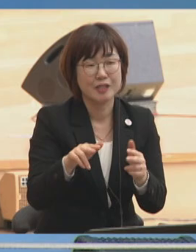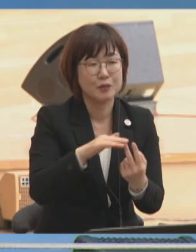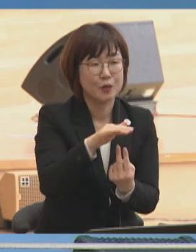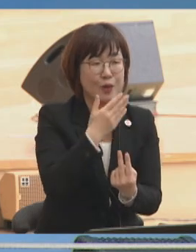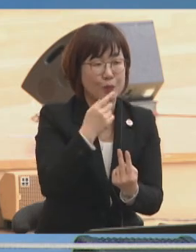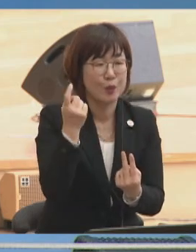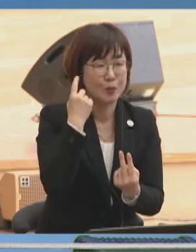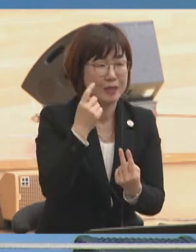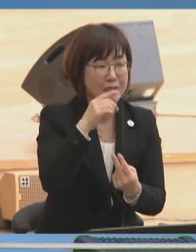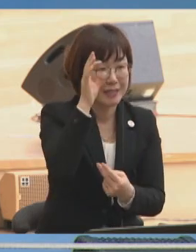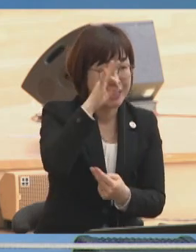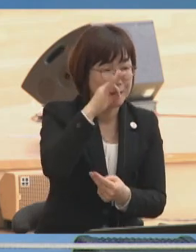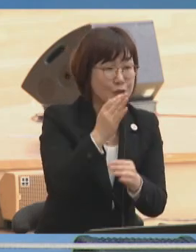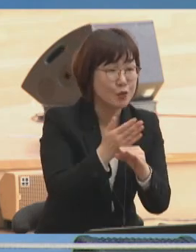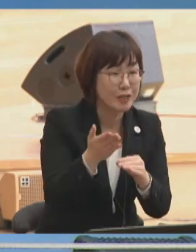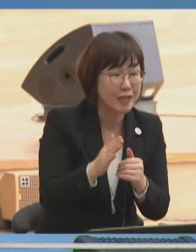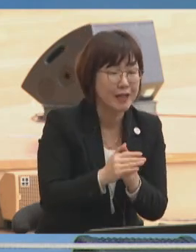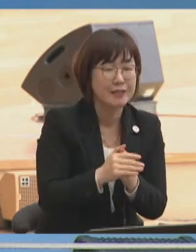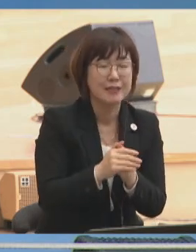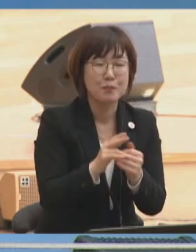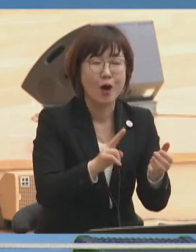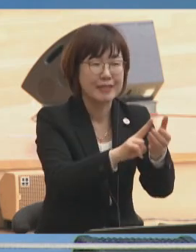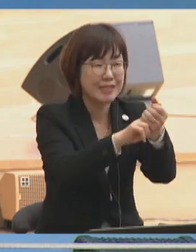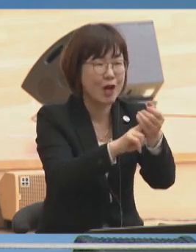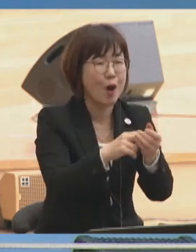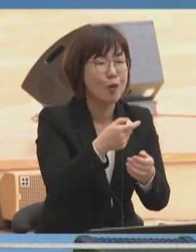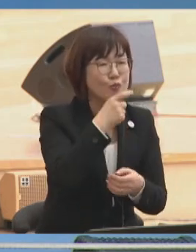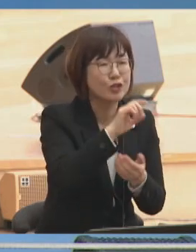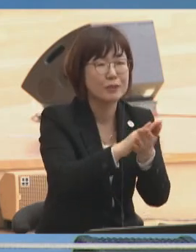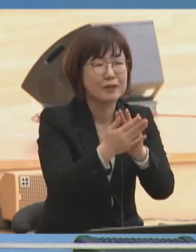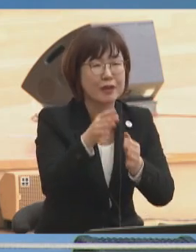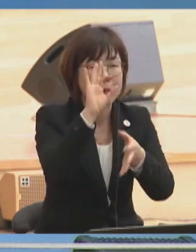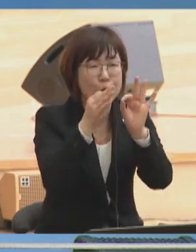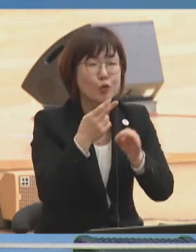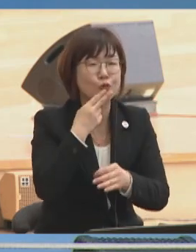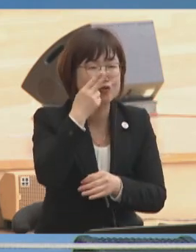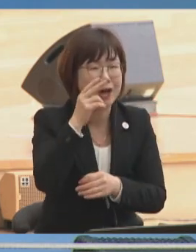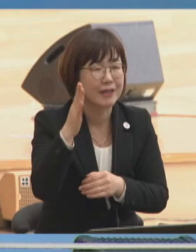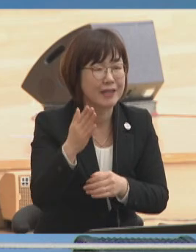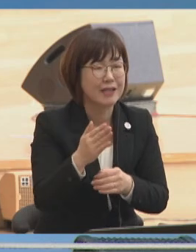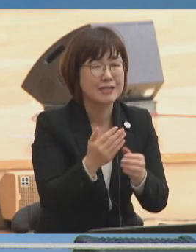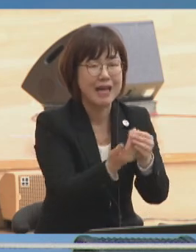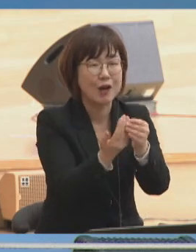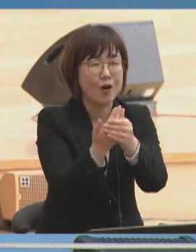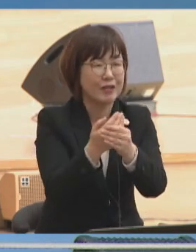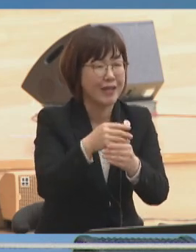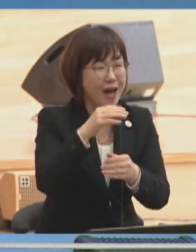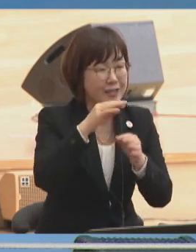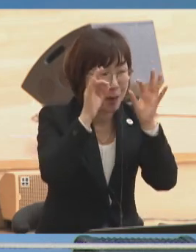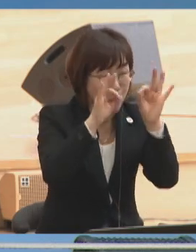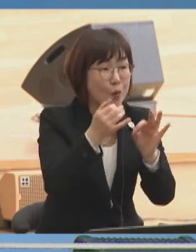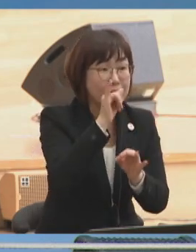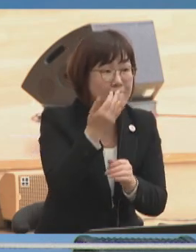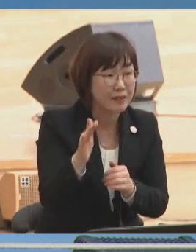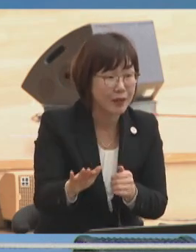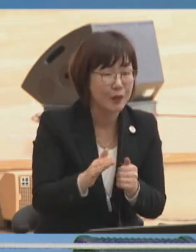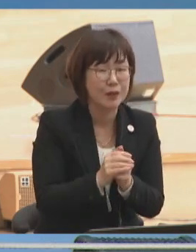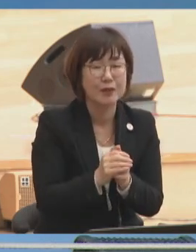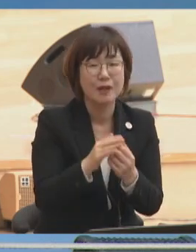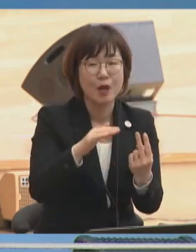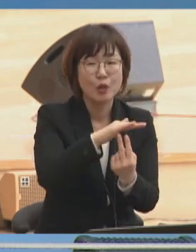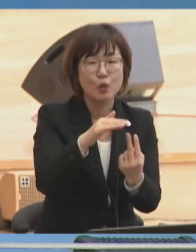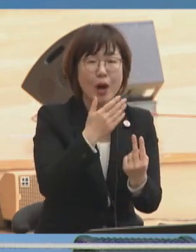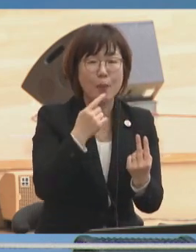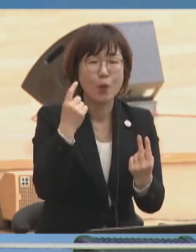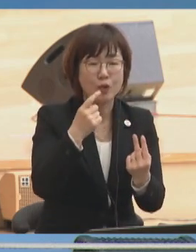있는데, 요한복음의 표적을 중심으로 해서 뭐 물이 변화해 포도주 되는 사건 뭐 쭉 살피고 있어요. 그런데 요한복음의 몸이 이제